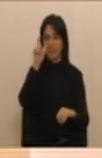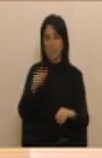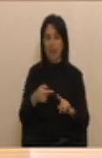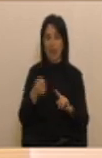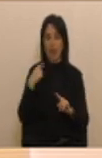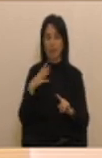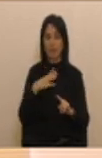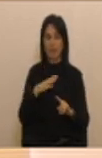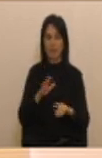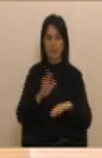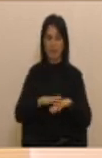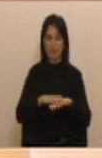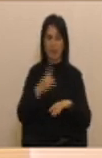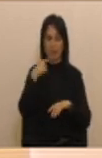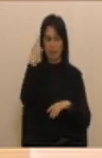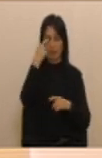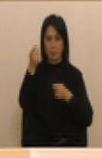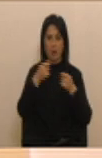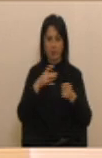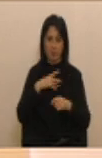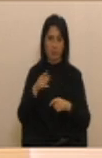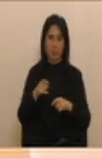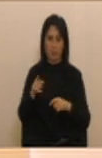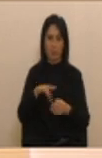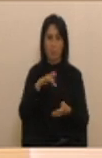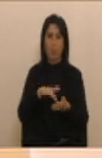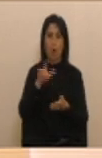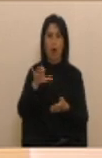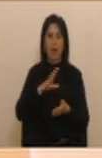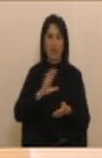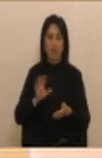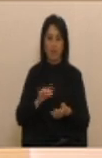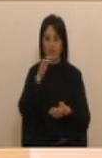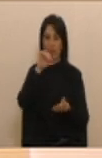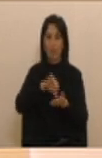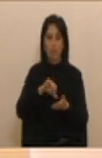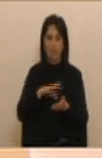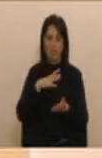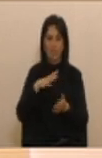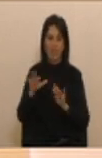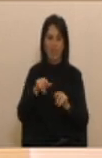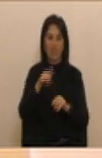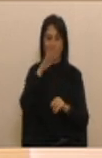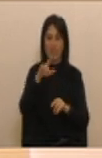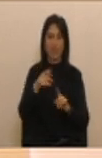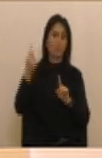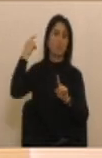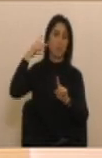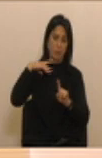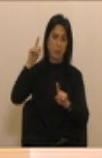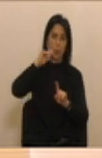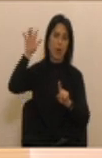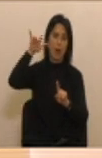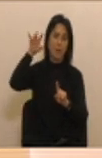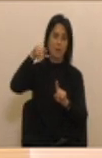აქამდე იყო არაფორმალური ერთპიროვნული მართველი, იმის გამო რომ მას მოქალაქეობა არ ჰქონდა, ვერ მონაწილეობდა ქართულ პროცესებში, საქართველოში არ იყო და ასე შემდეგ.